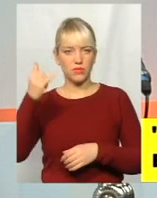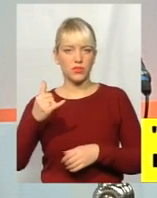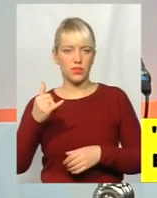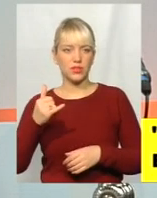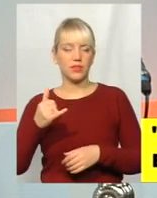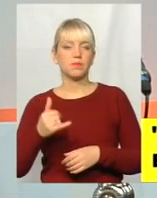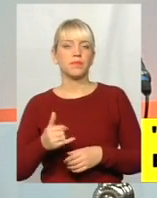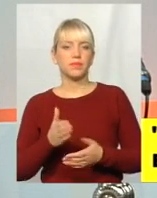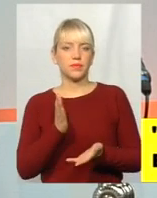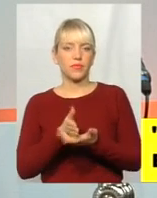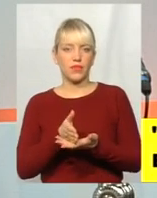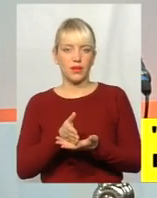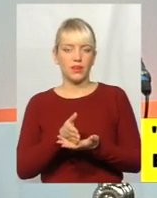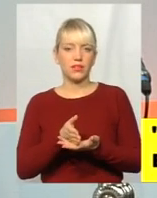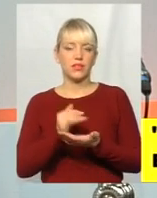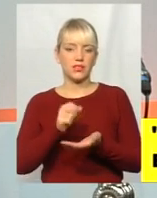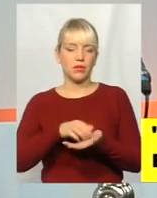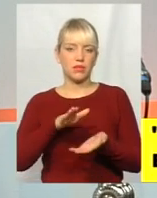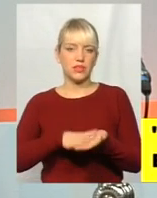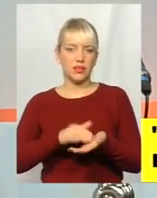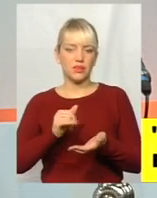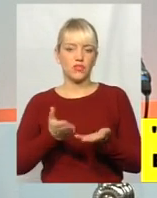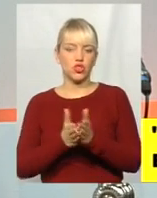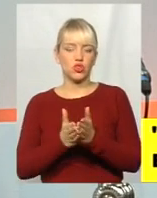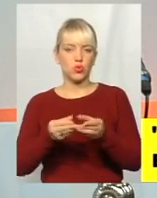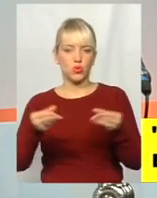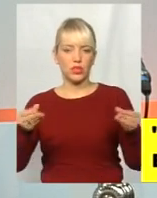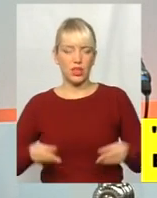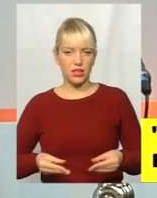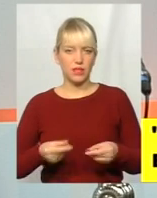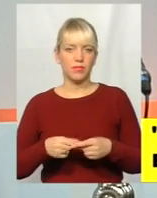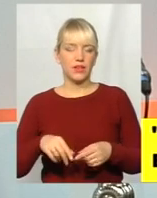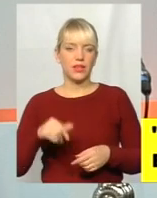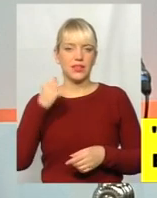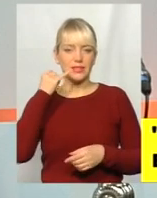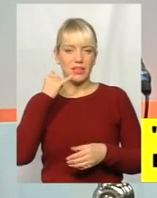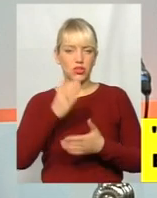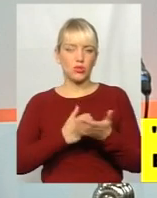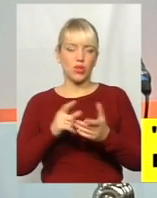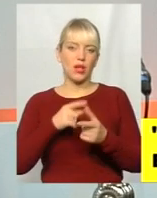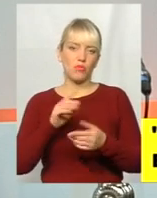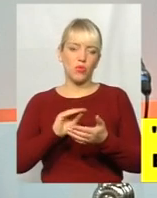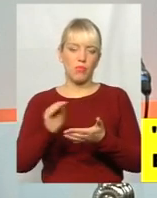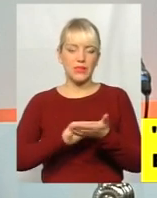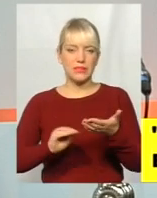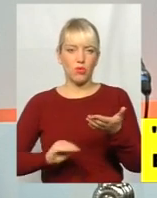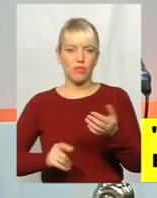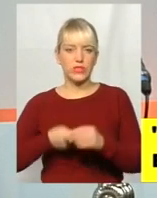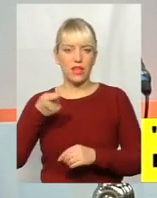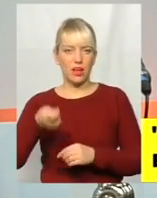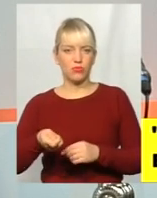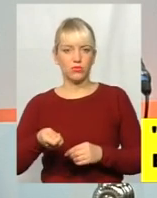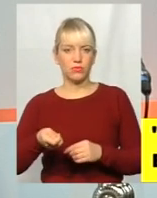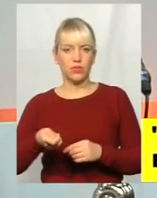шляхом безпосередньо записати в журнал диспетчерської служби, або подати письмову заяву